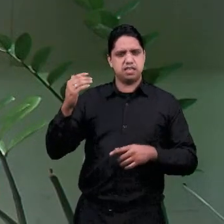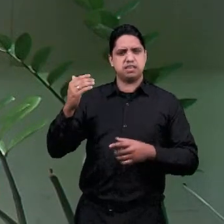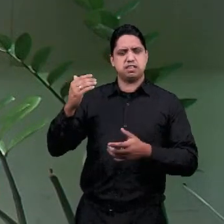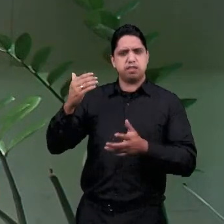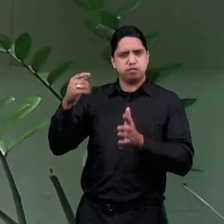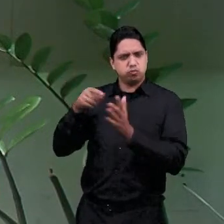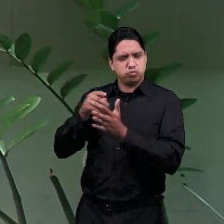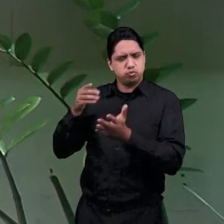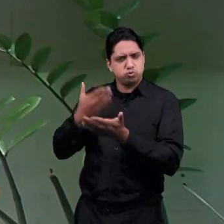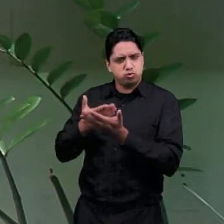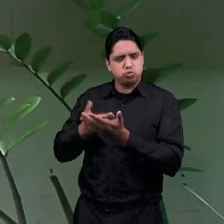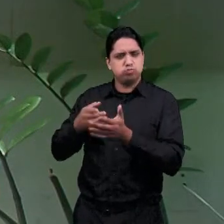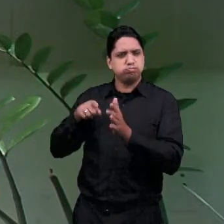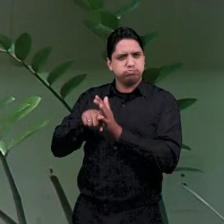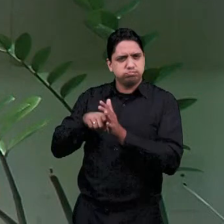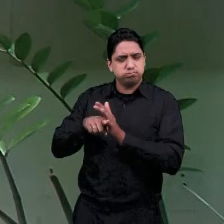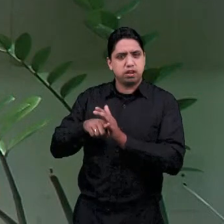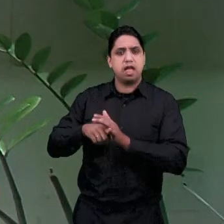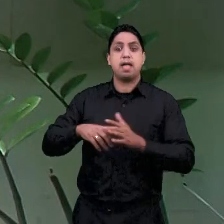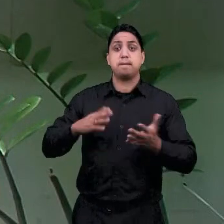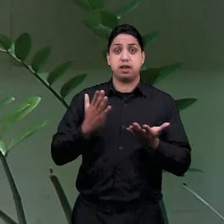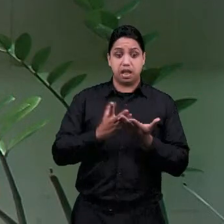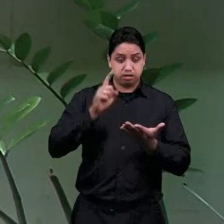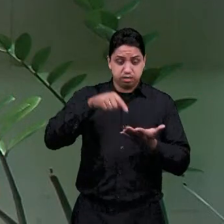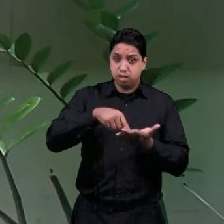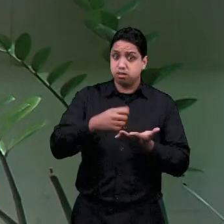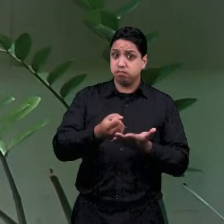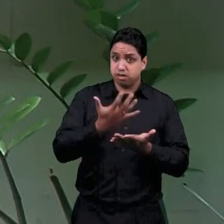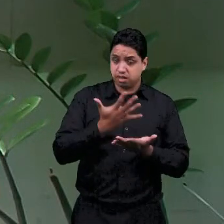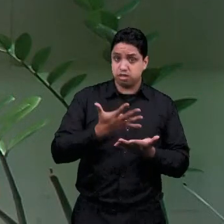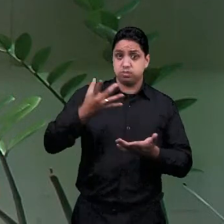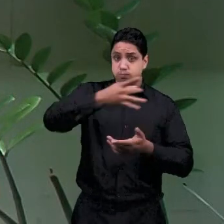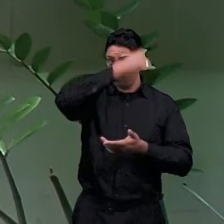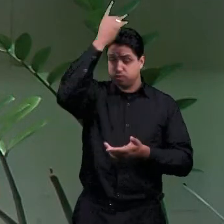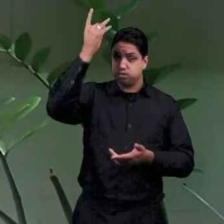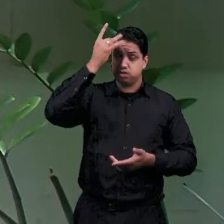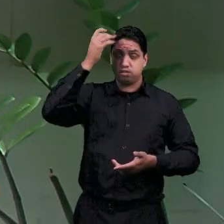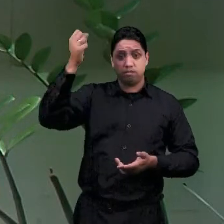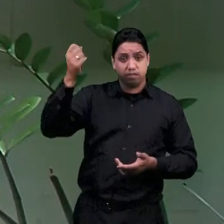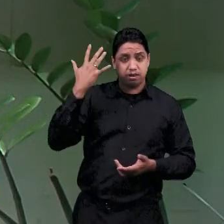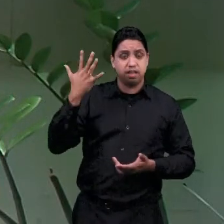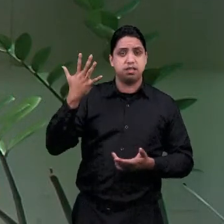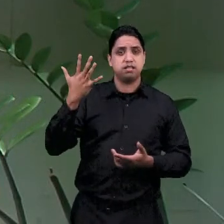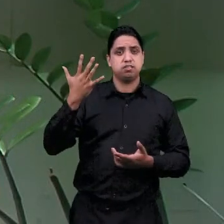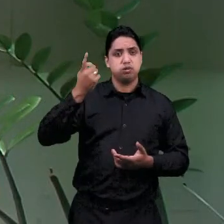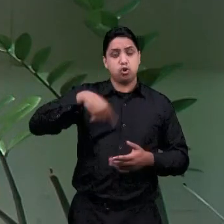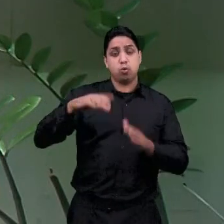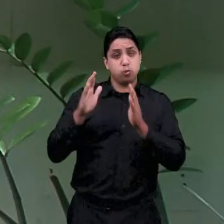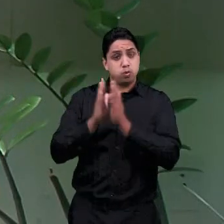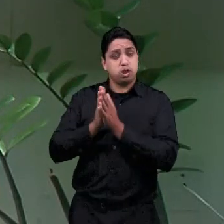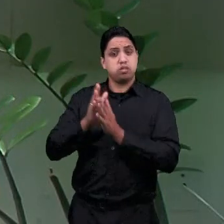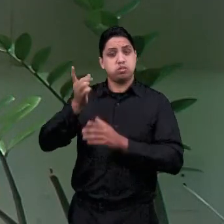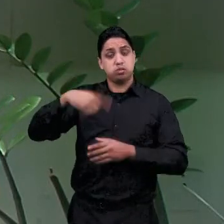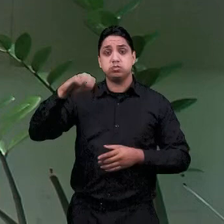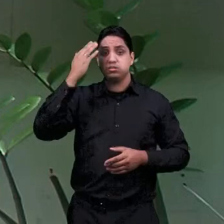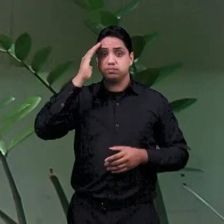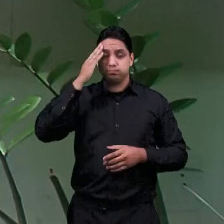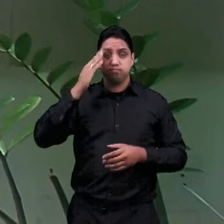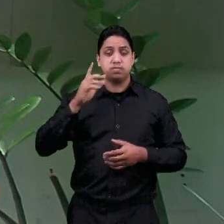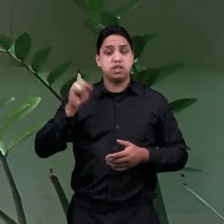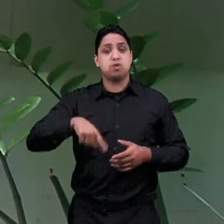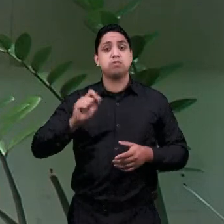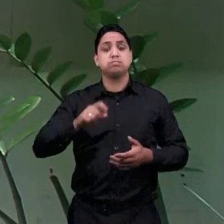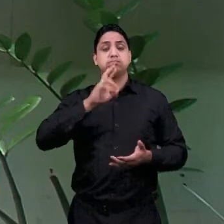là, le Saint-Esprit est là, la bénédiction de Dieu. Nous avons prié et ça, nous pouvons dire, c'est un des résultats de